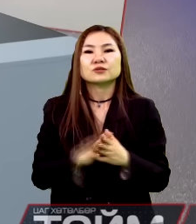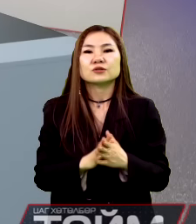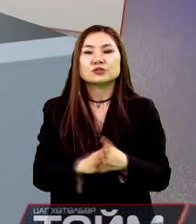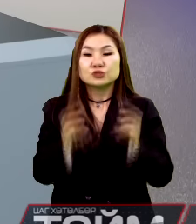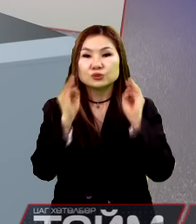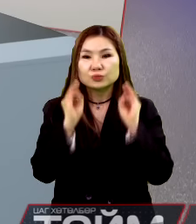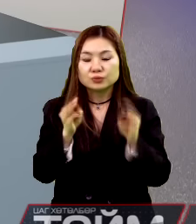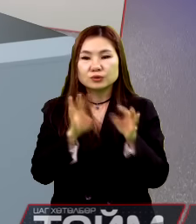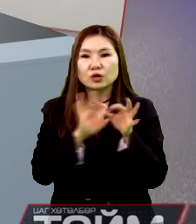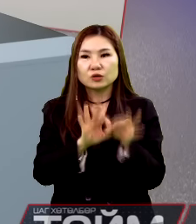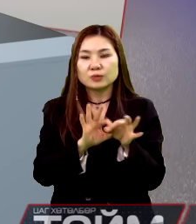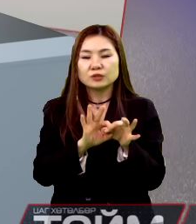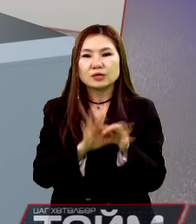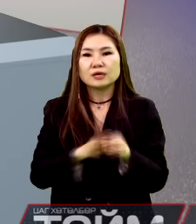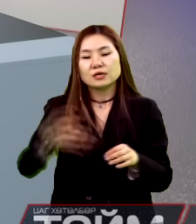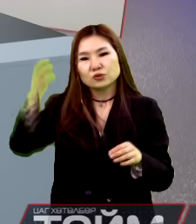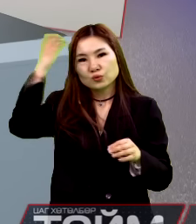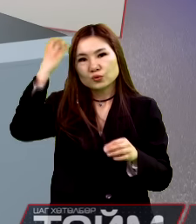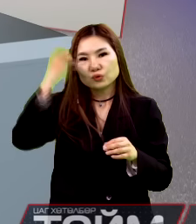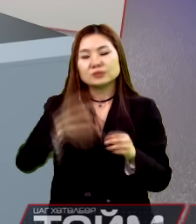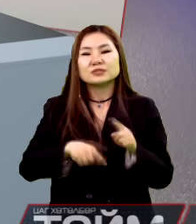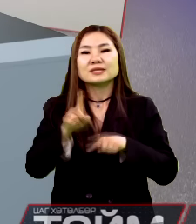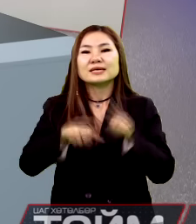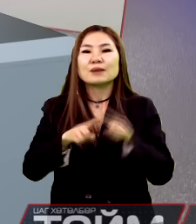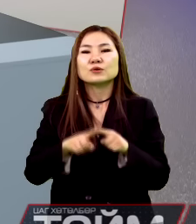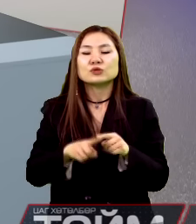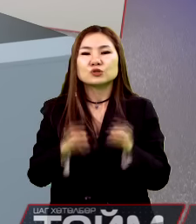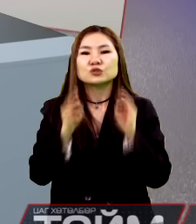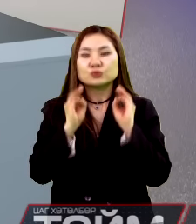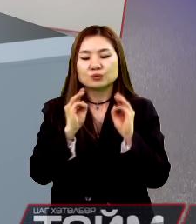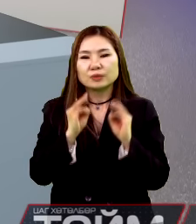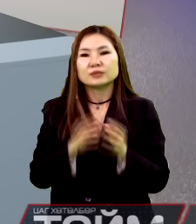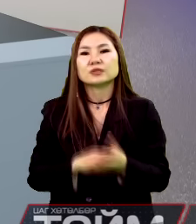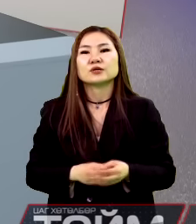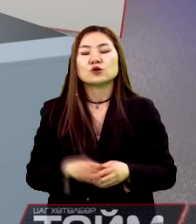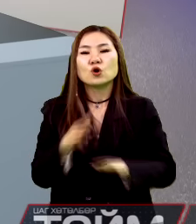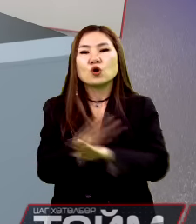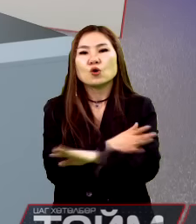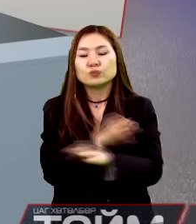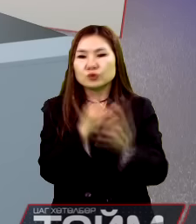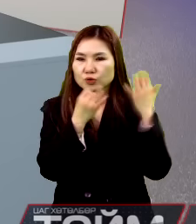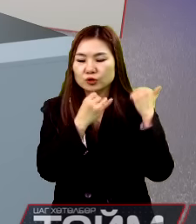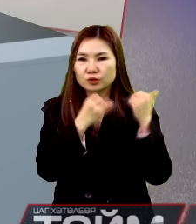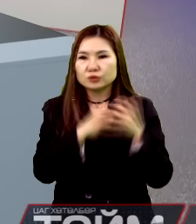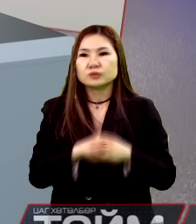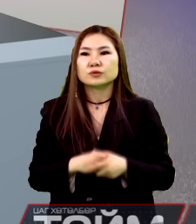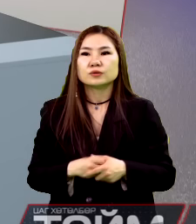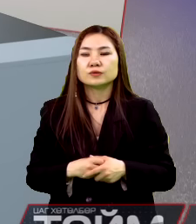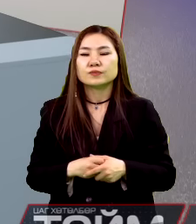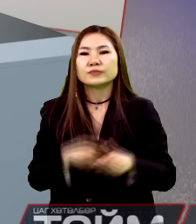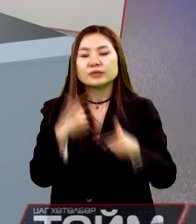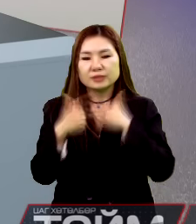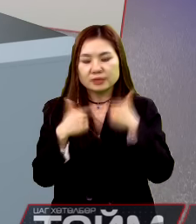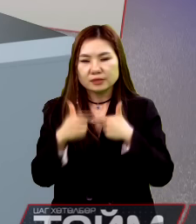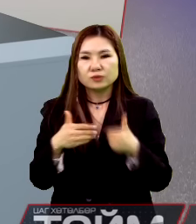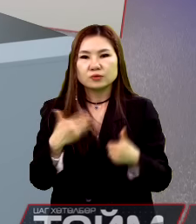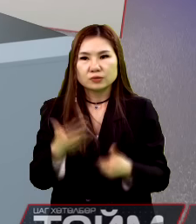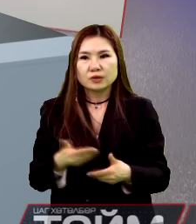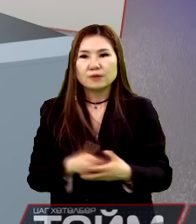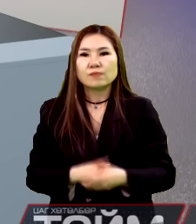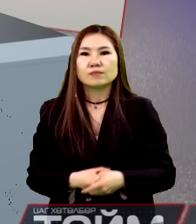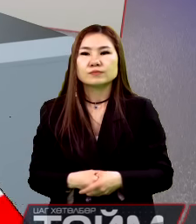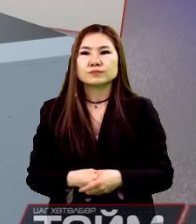шийдвэртэй холбоотой засгийн газраас ямар шийдвэр гаргаж байгаа тухай бас мэдээллийг өнгөрсөн цагт ингээд хэрэгжих газрын даргаын яриаг